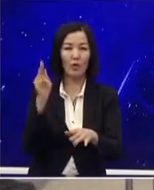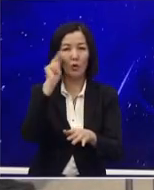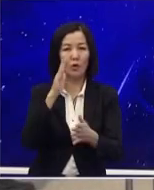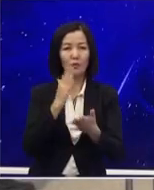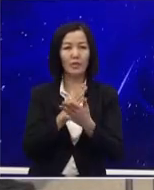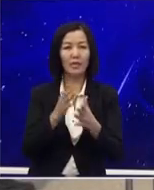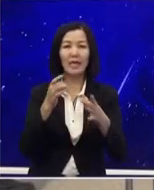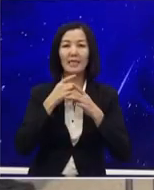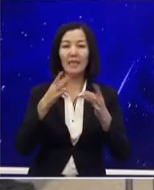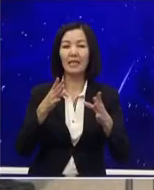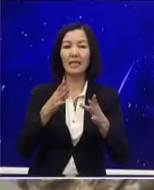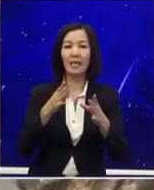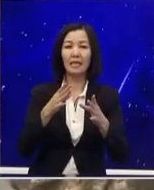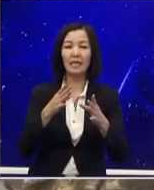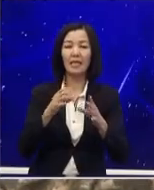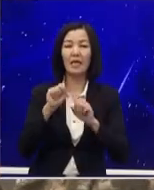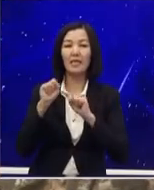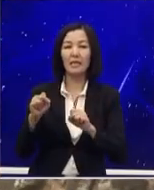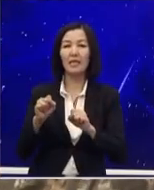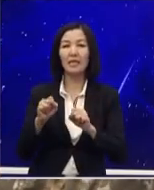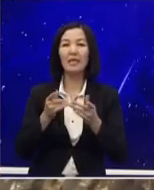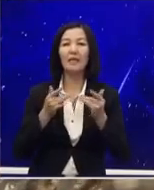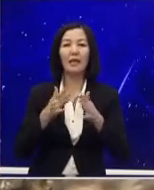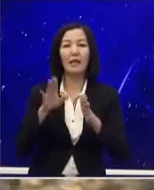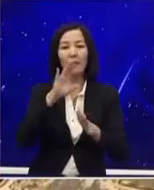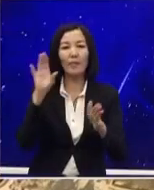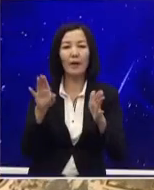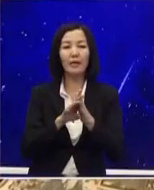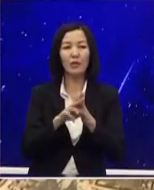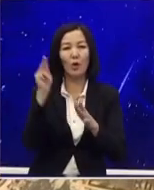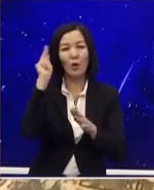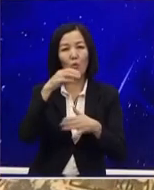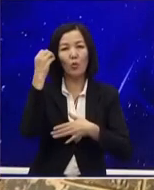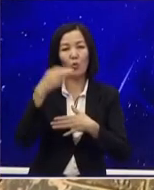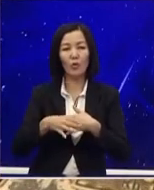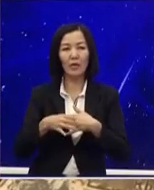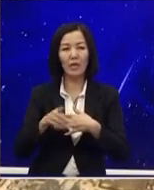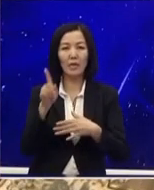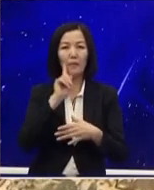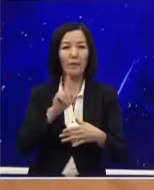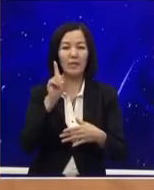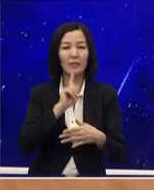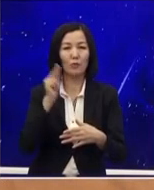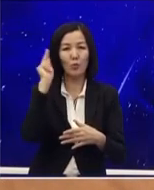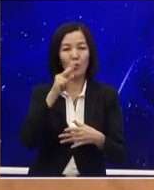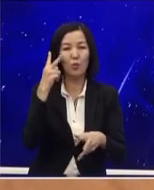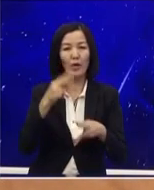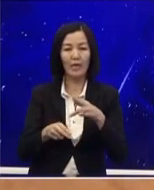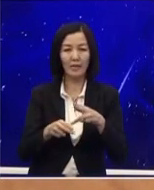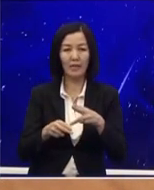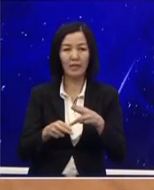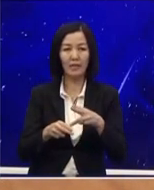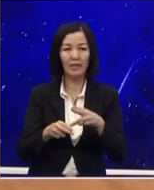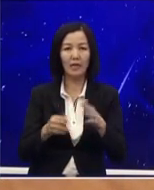Салтанатты жиында санитарлық талап сақталды. Әскери бөлімнің оқу орталығында мерзімді әскери қызметшілер оқу курсын аяқтады.